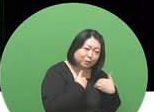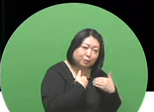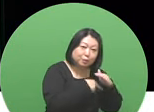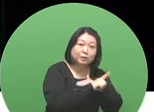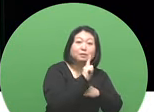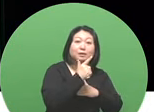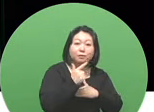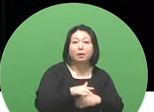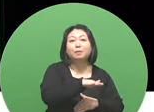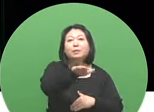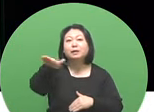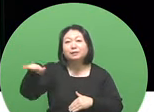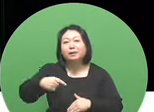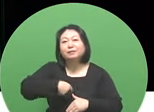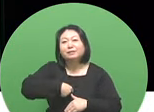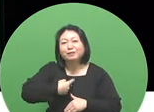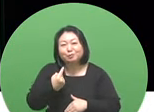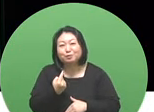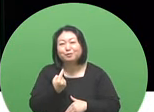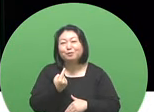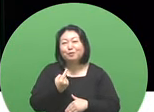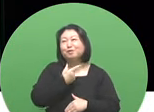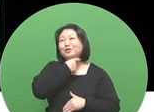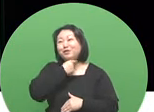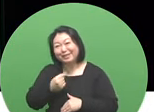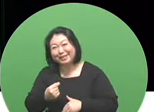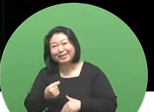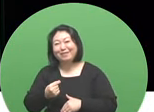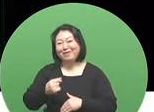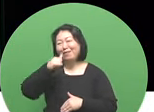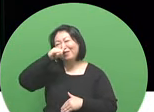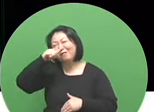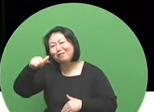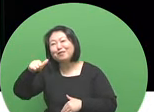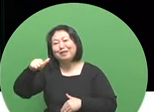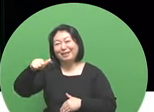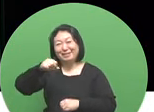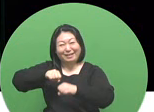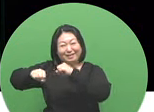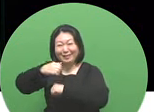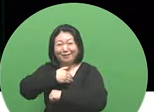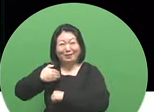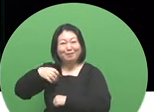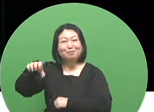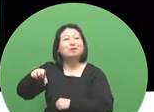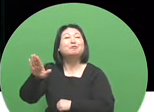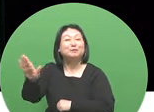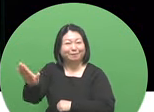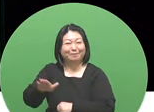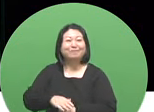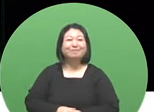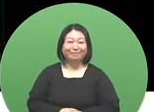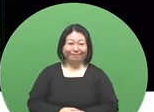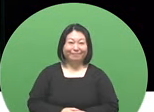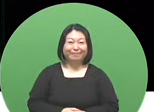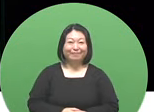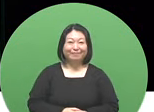皆さんが皆さんの、得意なことで活躍できる場所になっています。